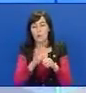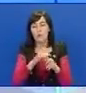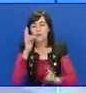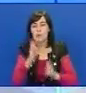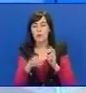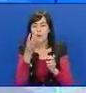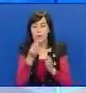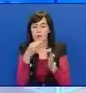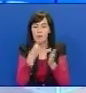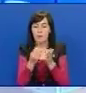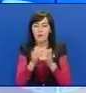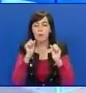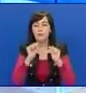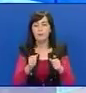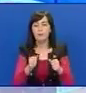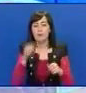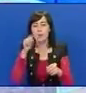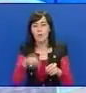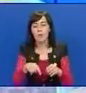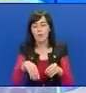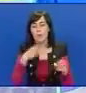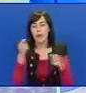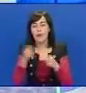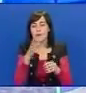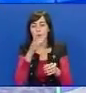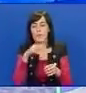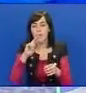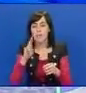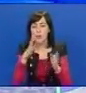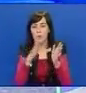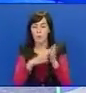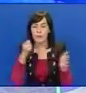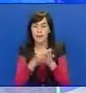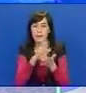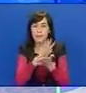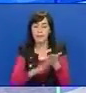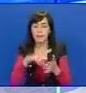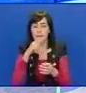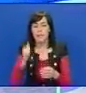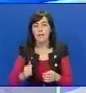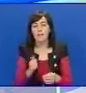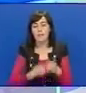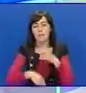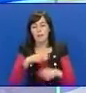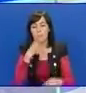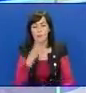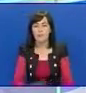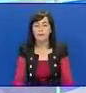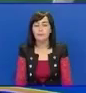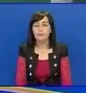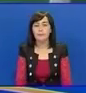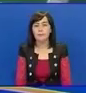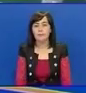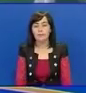бағасымен сатып алу мүмкіндігіне иесіз. Бұл жолғы акцияның мерзімі қазанның 9-ына дейін жалғасады дейді. Әріптесім Әйгерім Дәулетбекқызы.